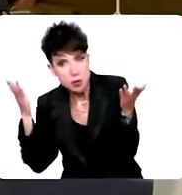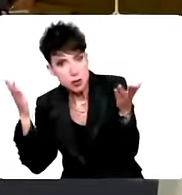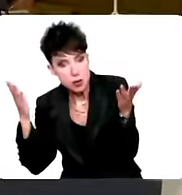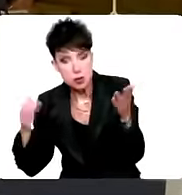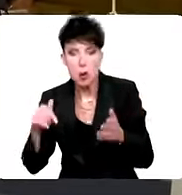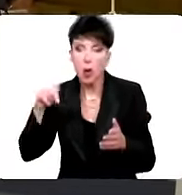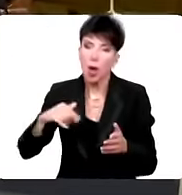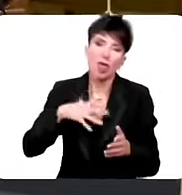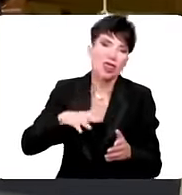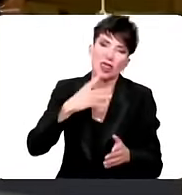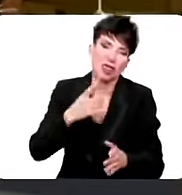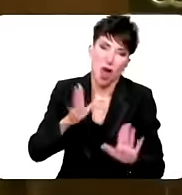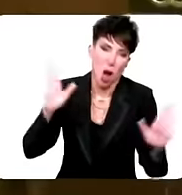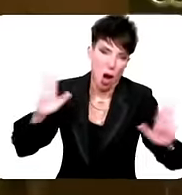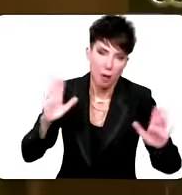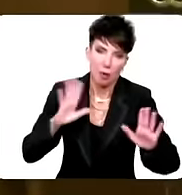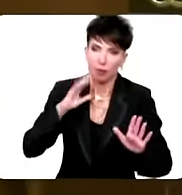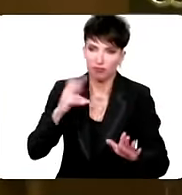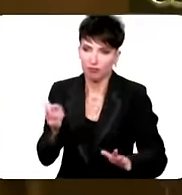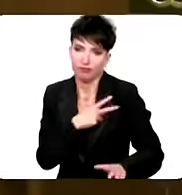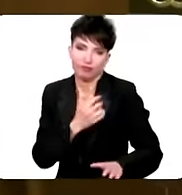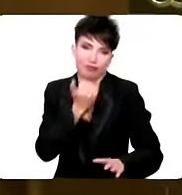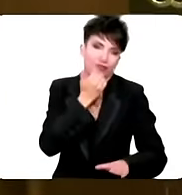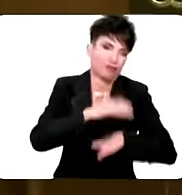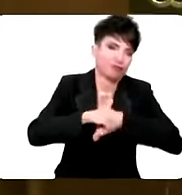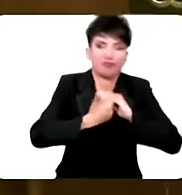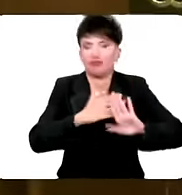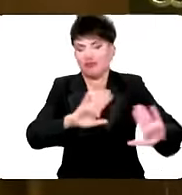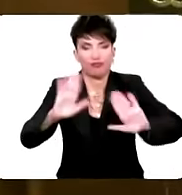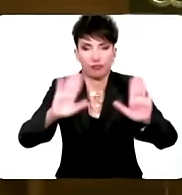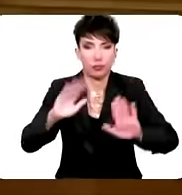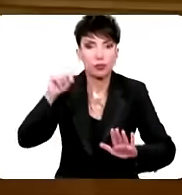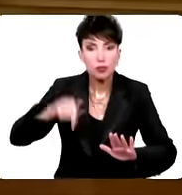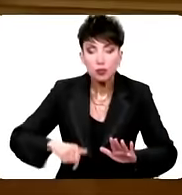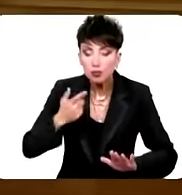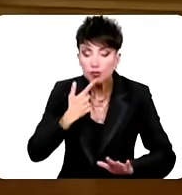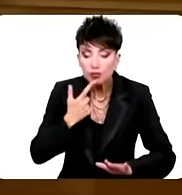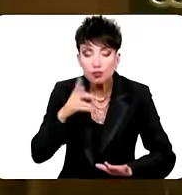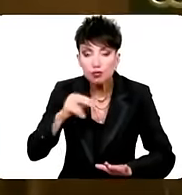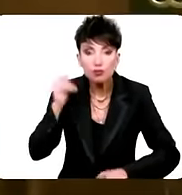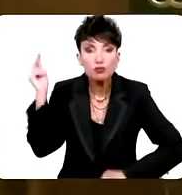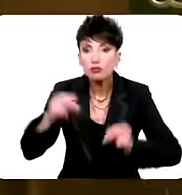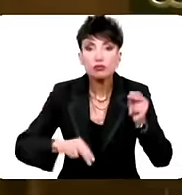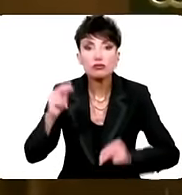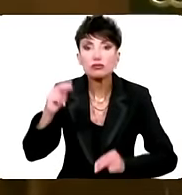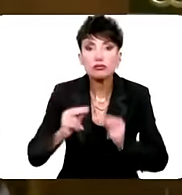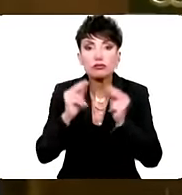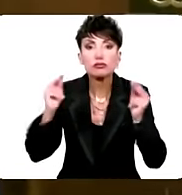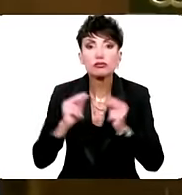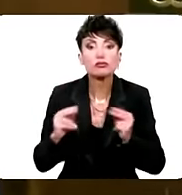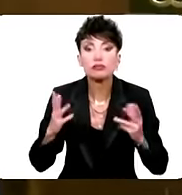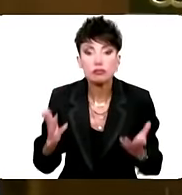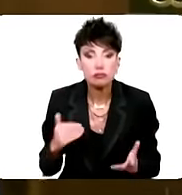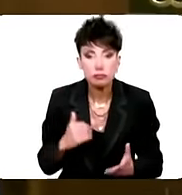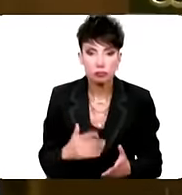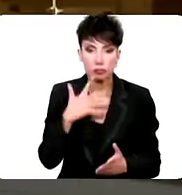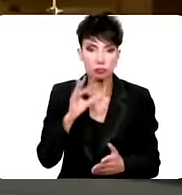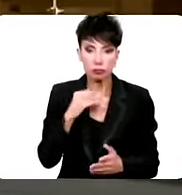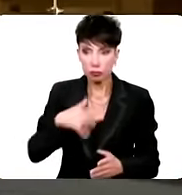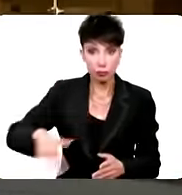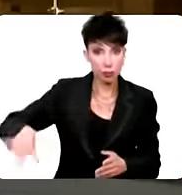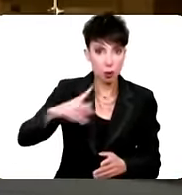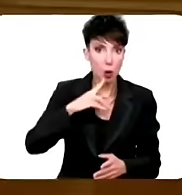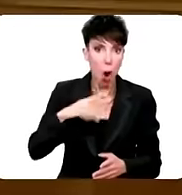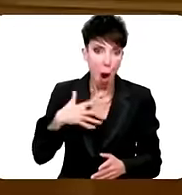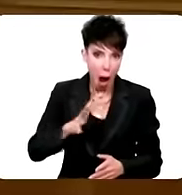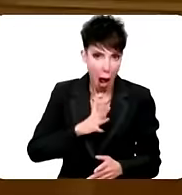λάθος, γιατί έχουμε ένα εκλογικό αποτέλεσμα. Άρα εδώ πρέπει να γίνει, φαντάζομαι, πολύ περισσότερη δουλειά. Χτύπησε, πόνεσε η ακρίβεια στο αποτέλεσμα. Χωρίς καμία